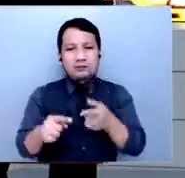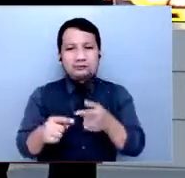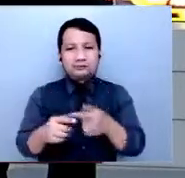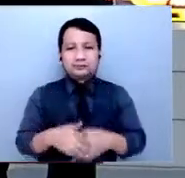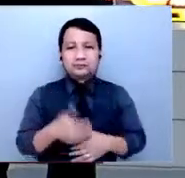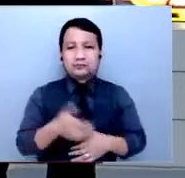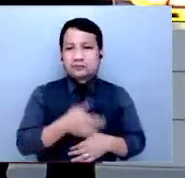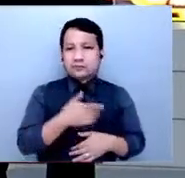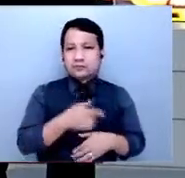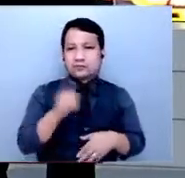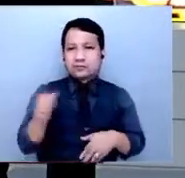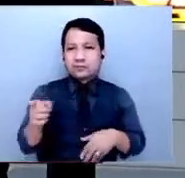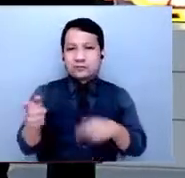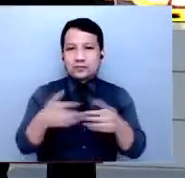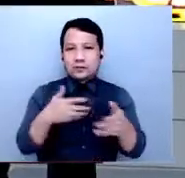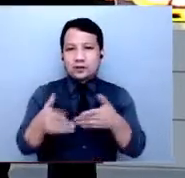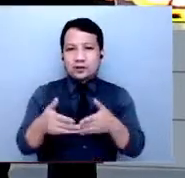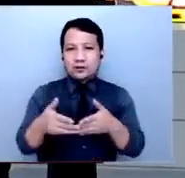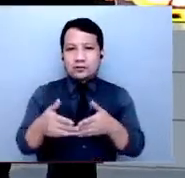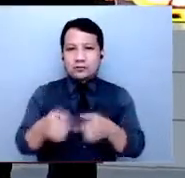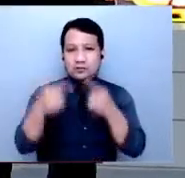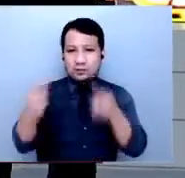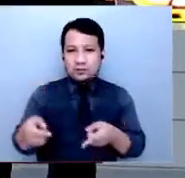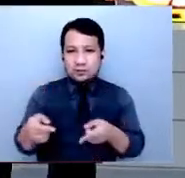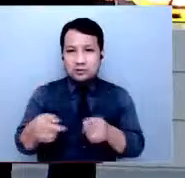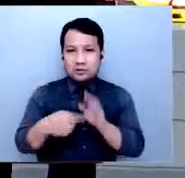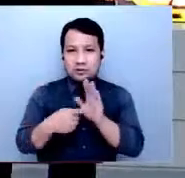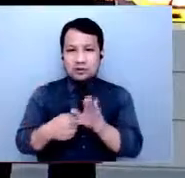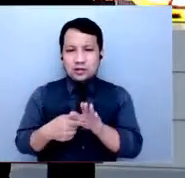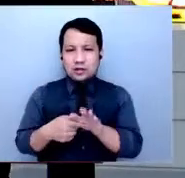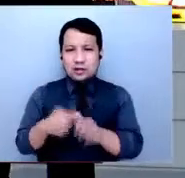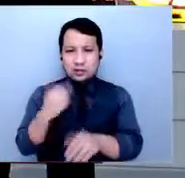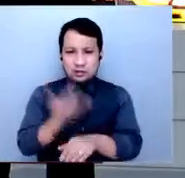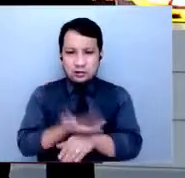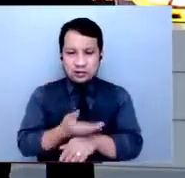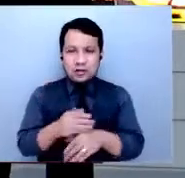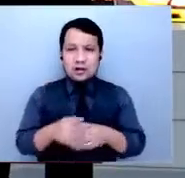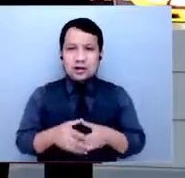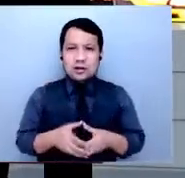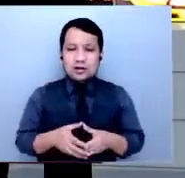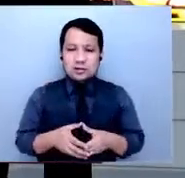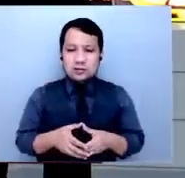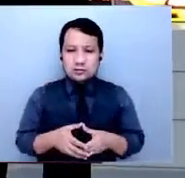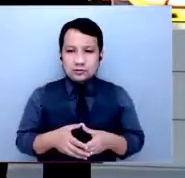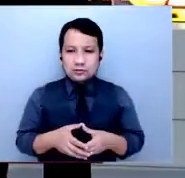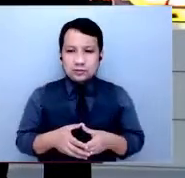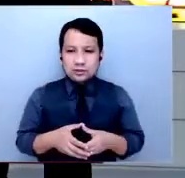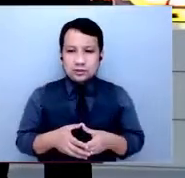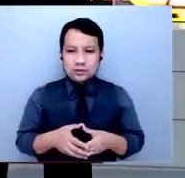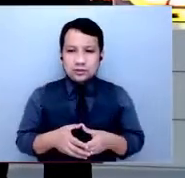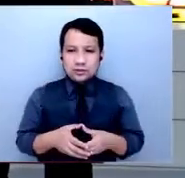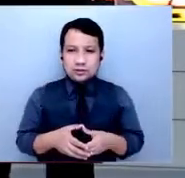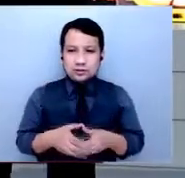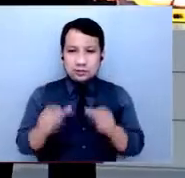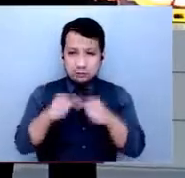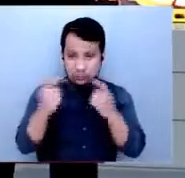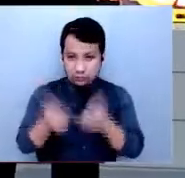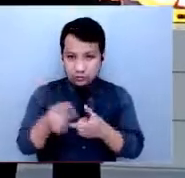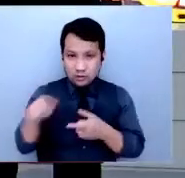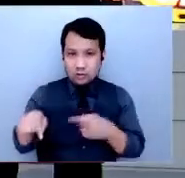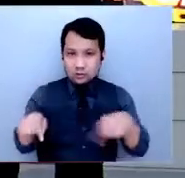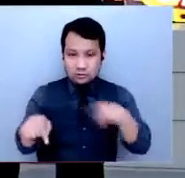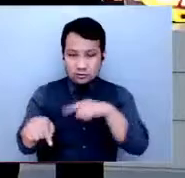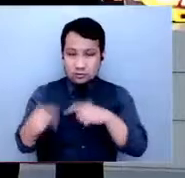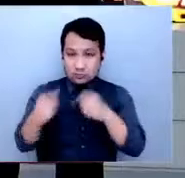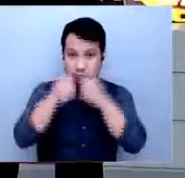ng Pangulo, baka labanan niya ang mismong anak sa pagka-vice-presidente noong linggo po ito. Parang nakakagulat po